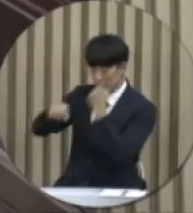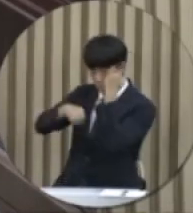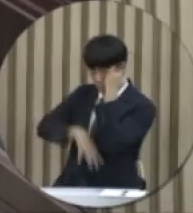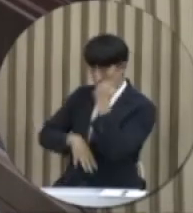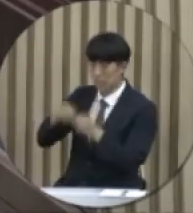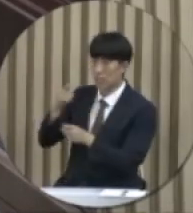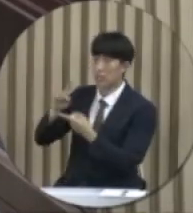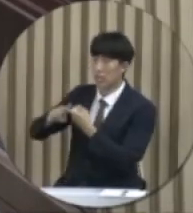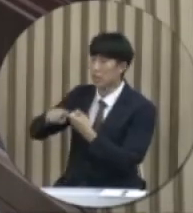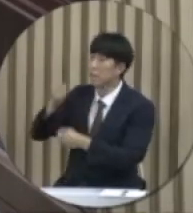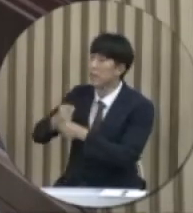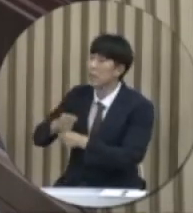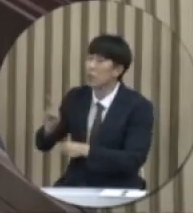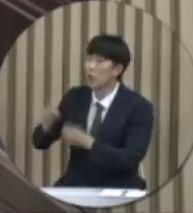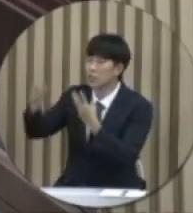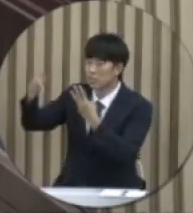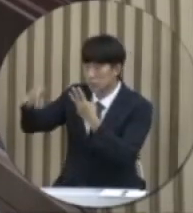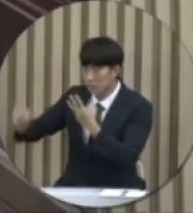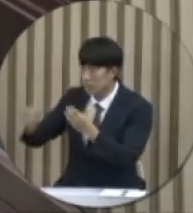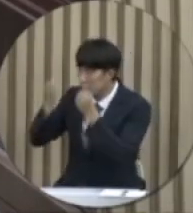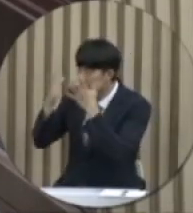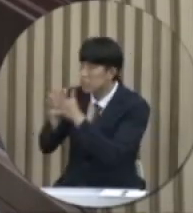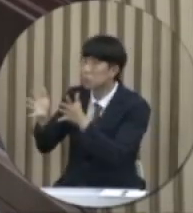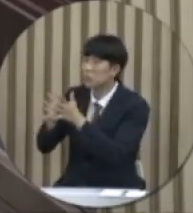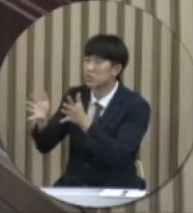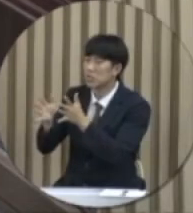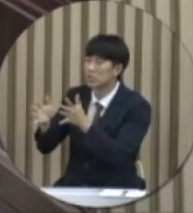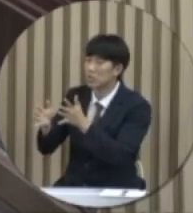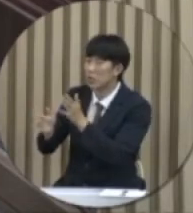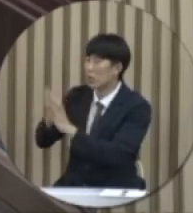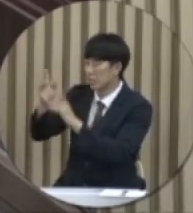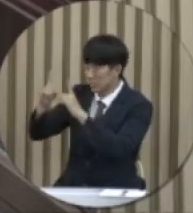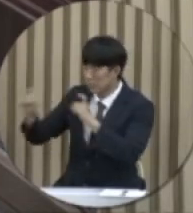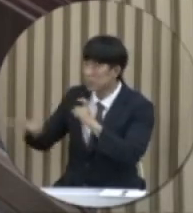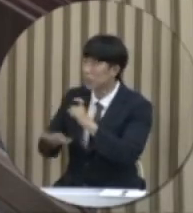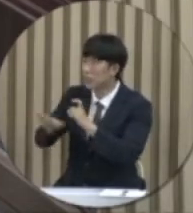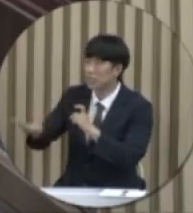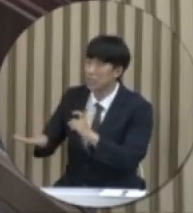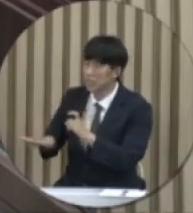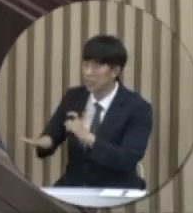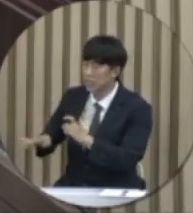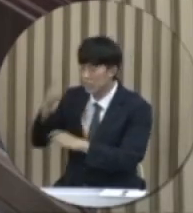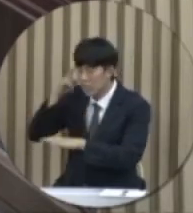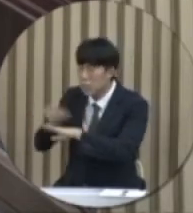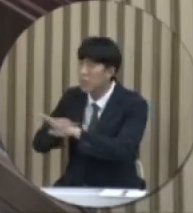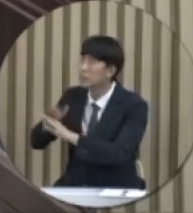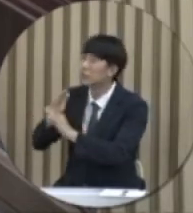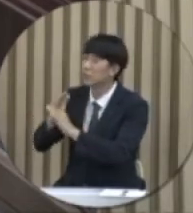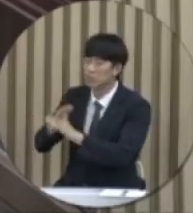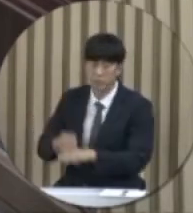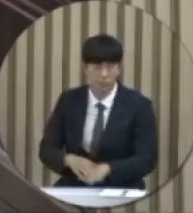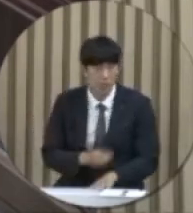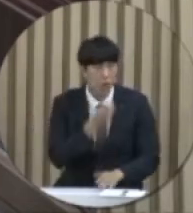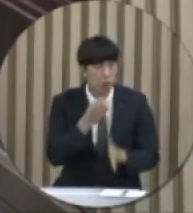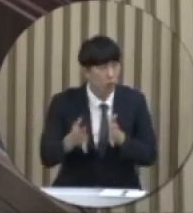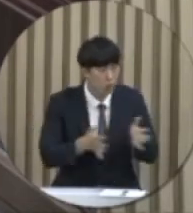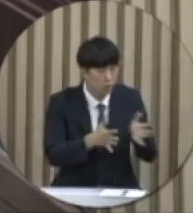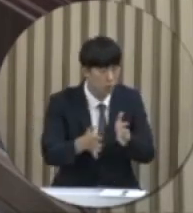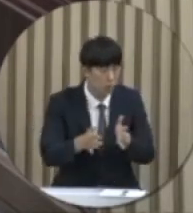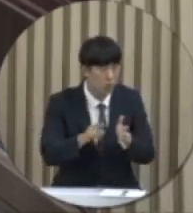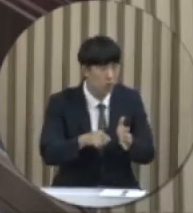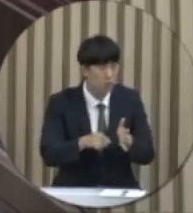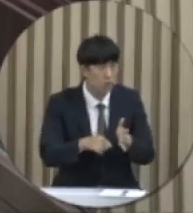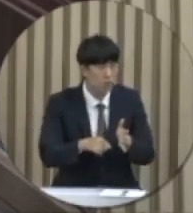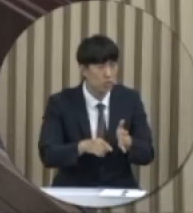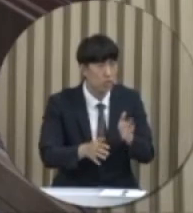게 3기 신도시 시는 아니었고요. 네, 화성시가 그 안을 잡고 있습니다. 네, 그 경기도에서 하고 있는 경기도도시공사에서 하고